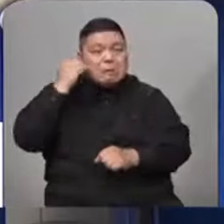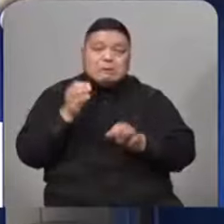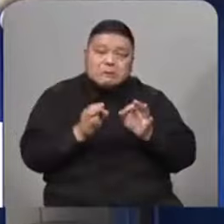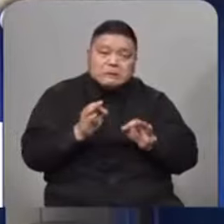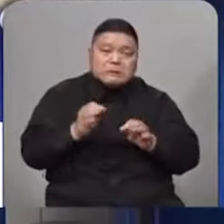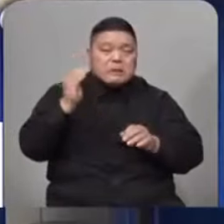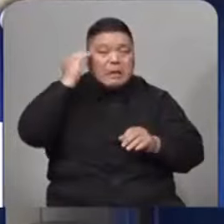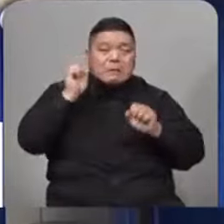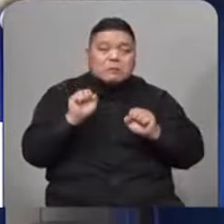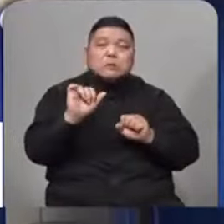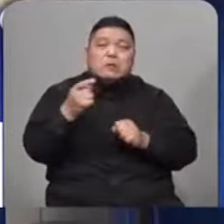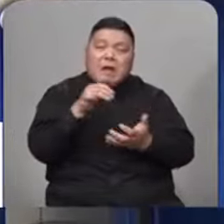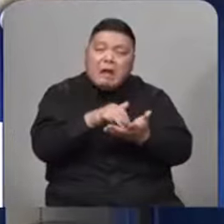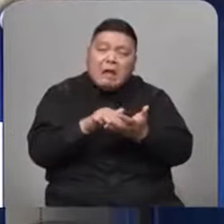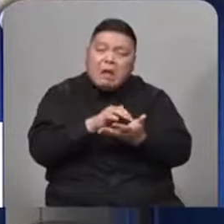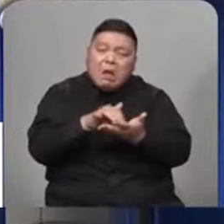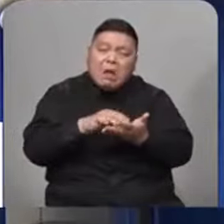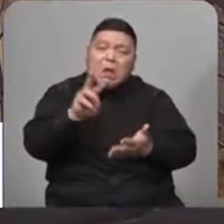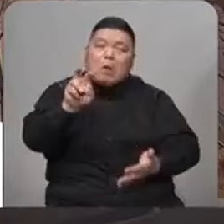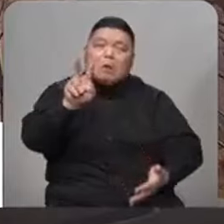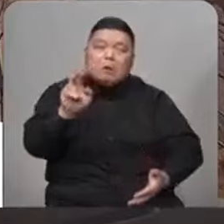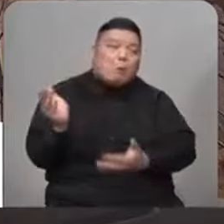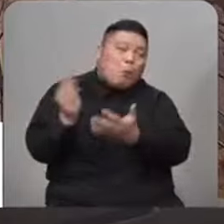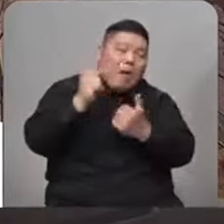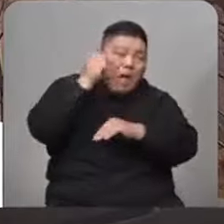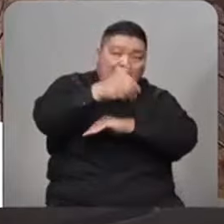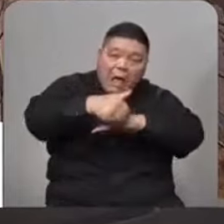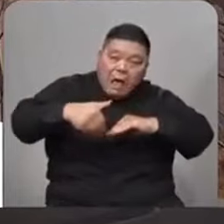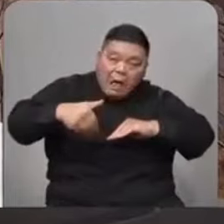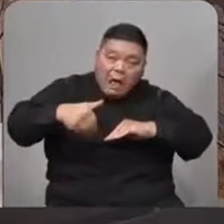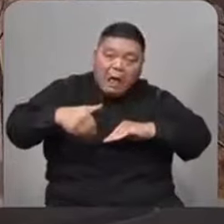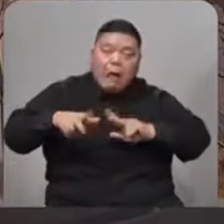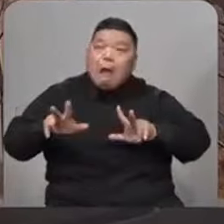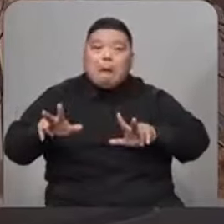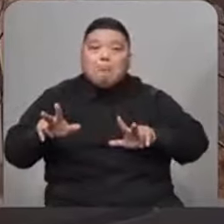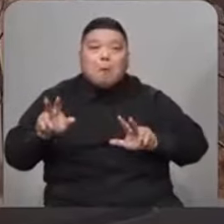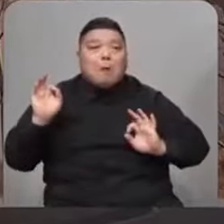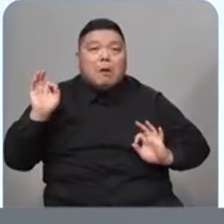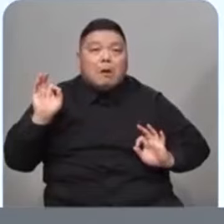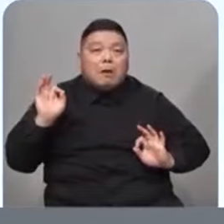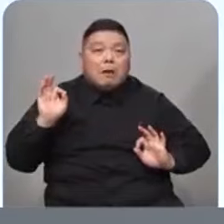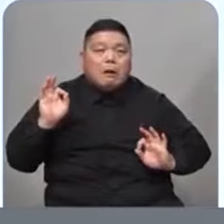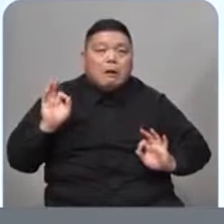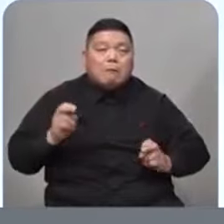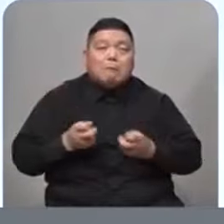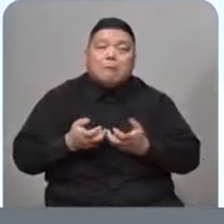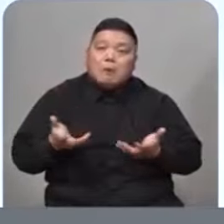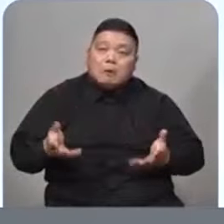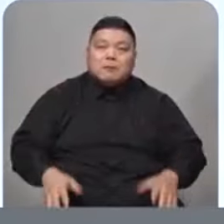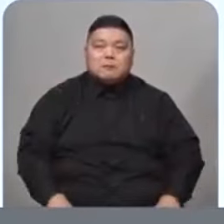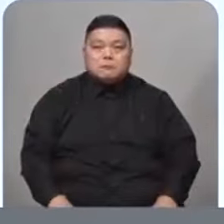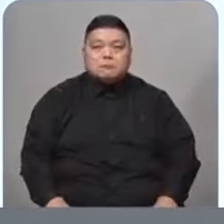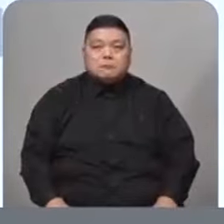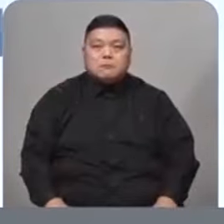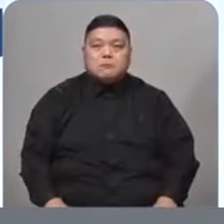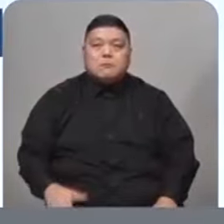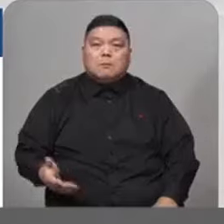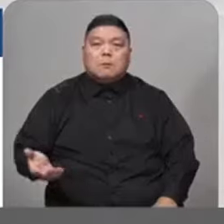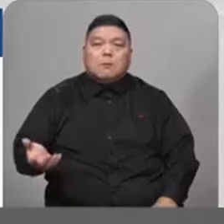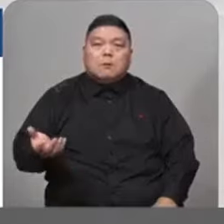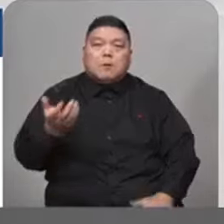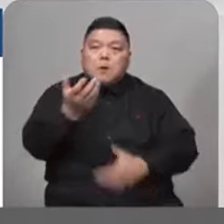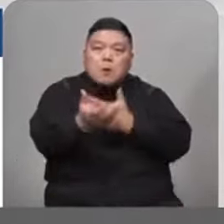체육회 등 32개 기관 유치 목표를 세웠지만 당은 할 수 있는게 없 이전 지역이 확정되지 않은